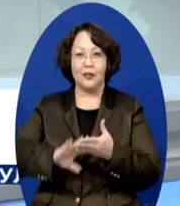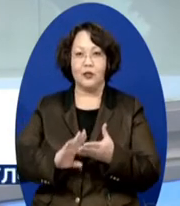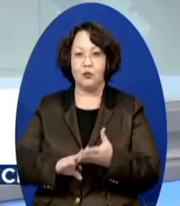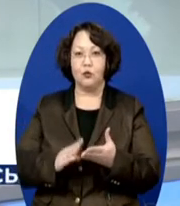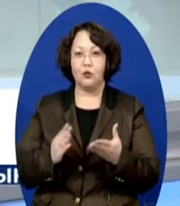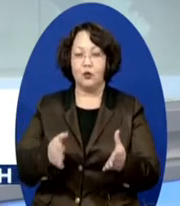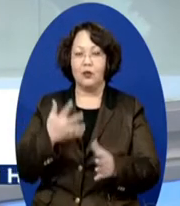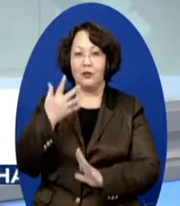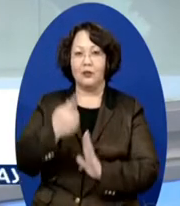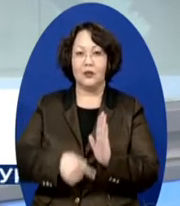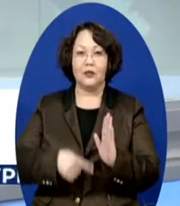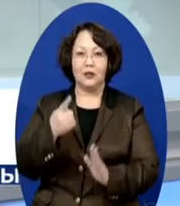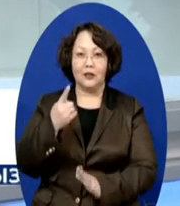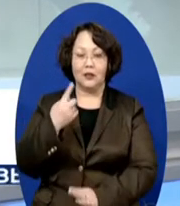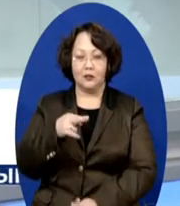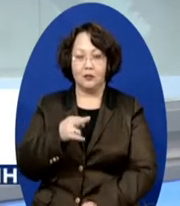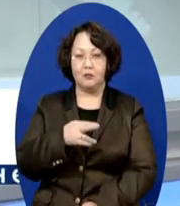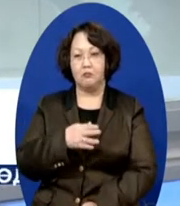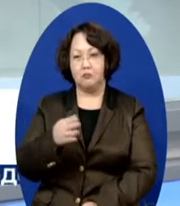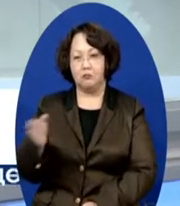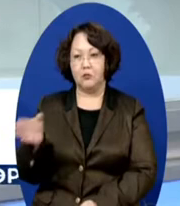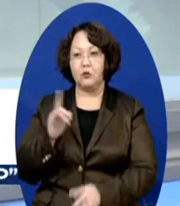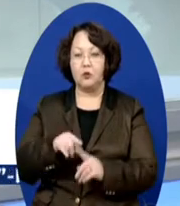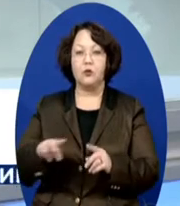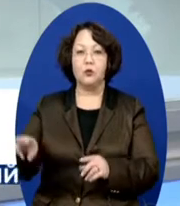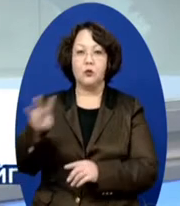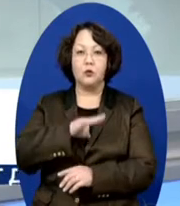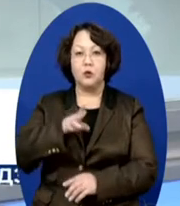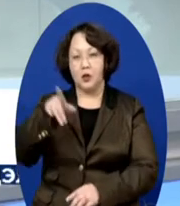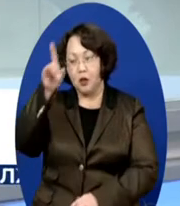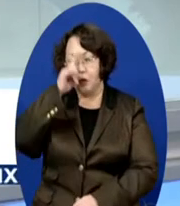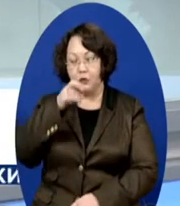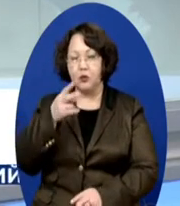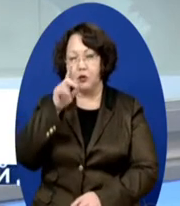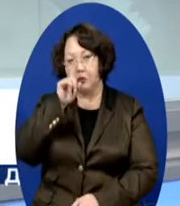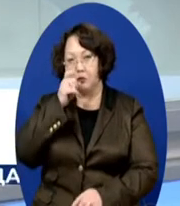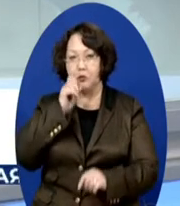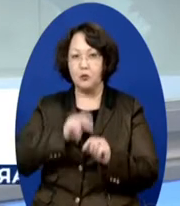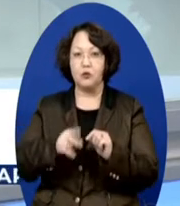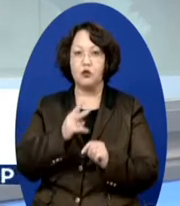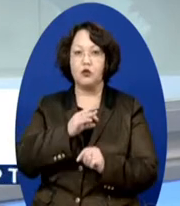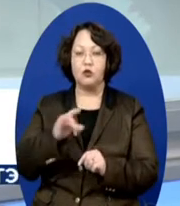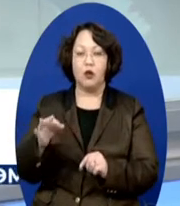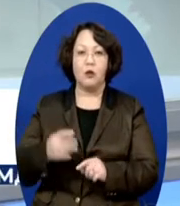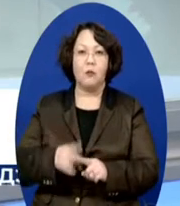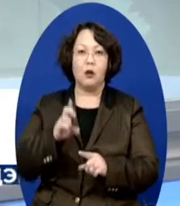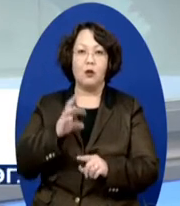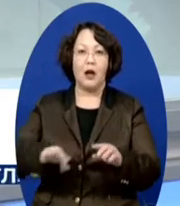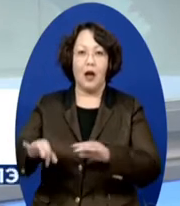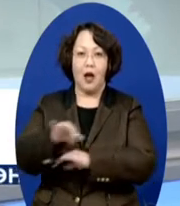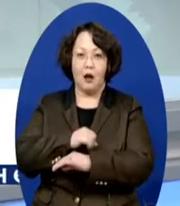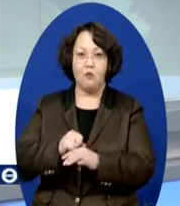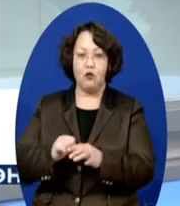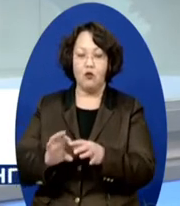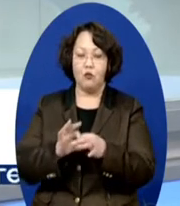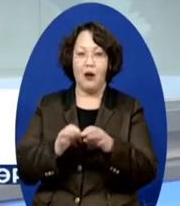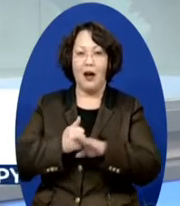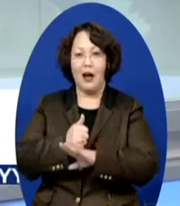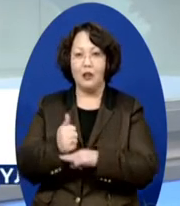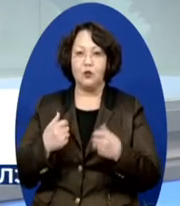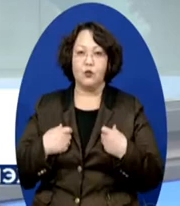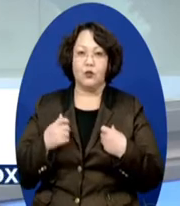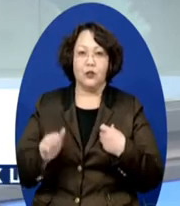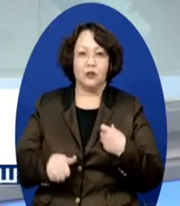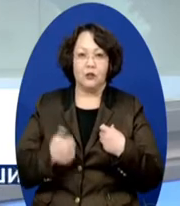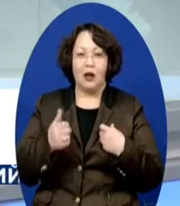танилцуулаад за мөн 5 дугаар сарын 1-ээс орон даяар эрүүл мэндийн үзлэг оншилгоо эхэлж байгааг Баян Улгийн аймгийг түшхэлсэн аялал жуулчлалыг улам идэвхжүүлэх